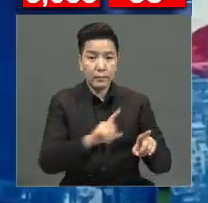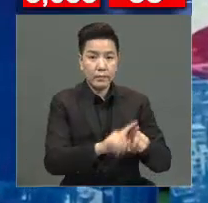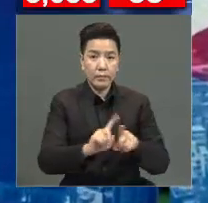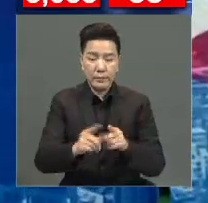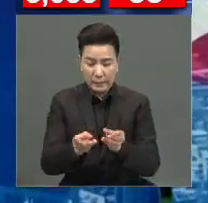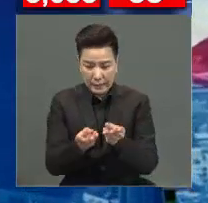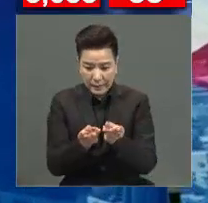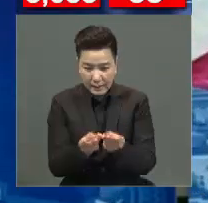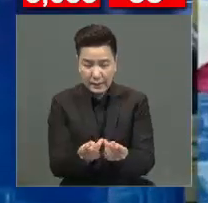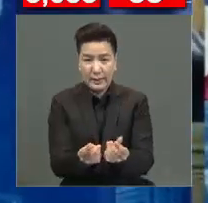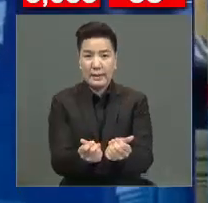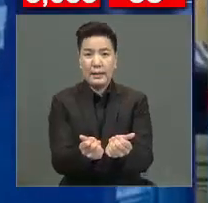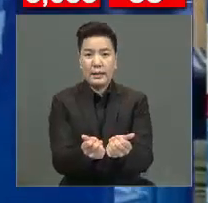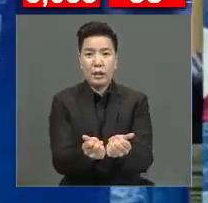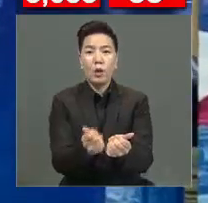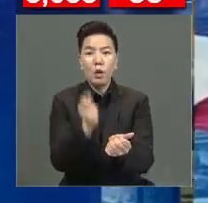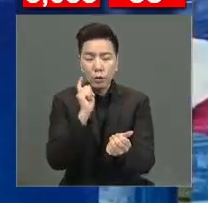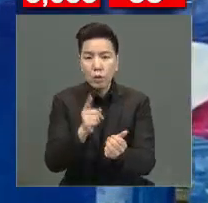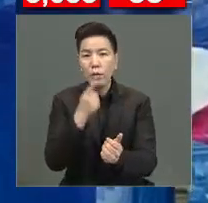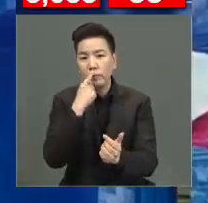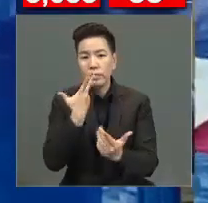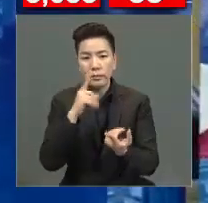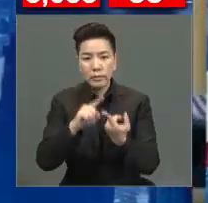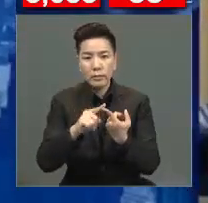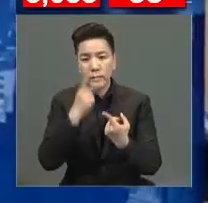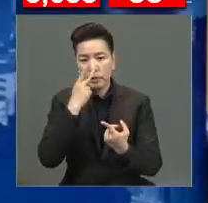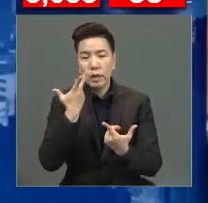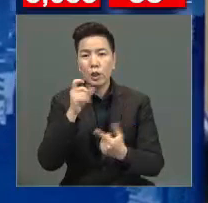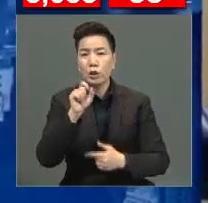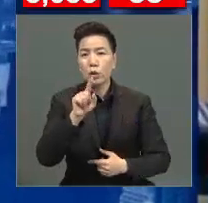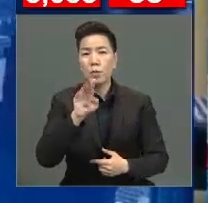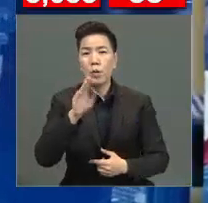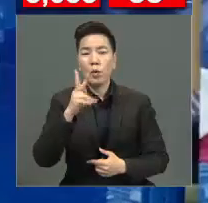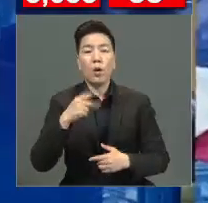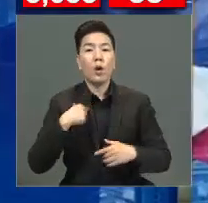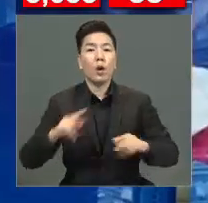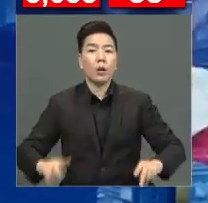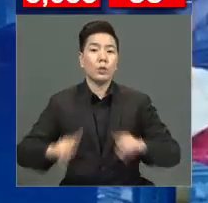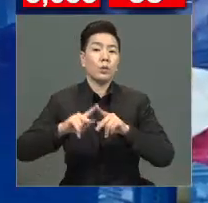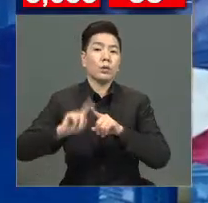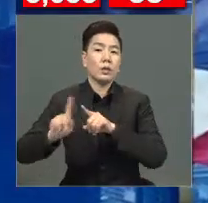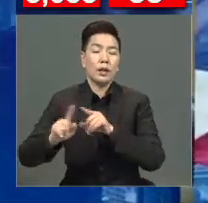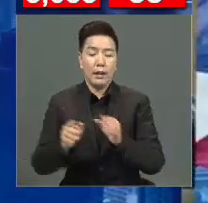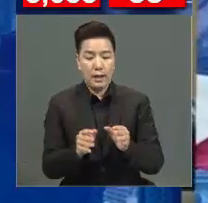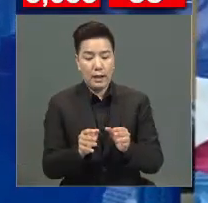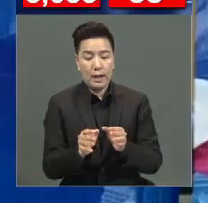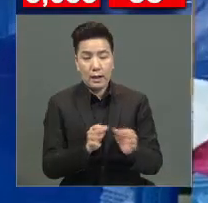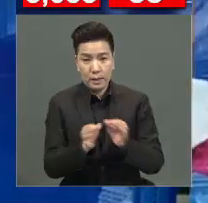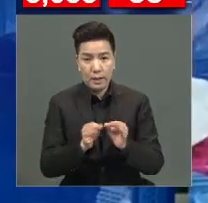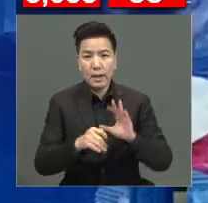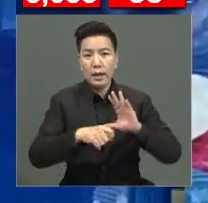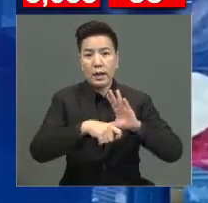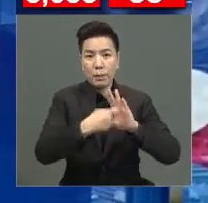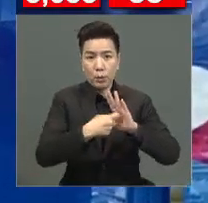างๆนั้นก็สั่งการกันแล้วเดี๋ยวให้การขนส่งสบค.ร่วมกับกระทรวงได้ชี้แจงว่าเหตุผลที่มัน